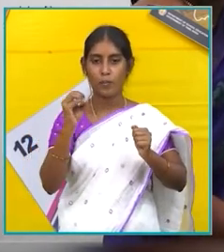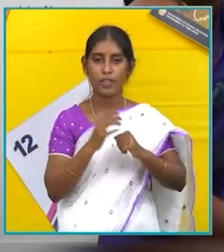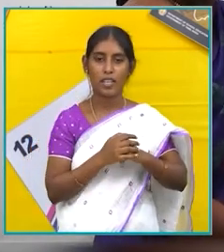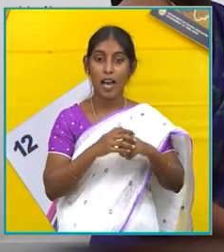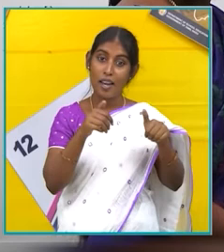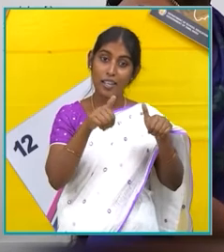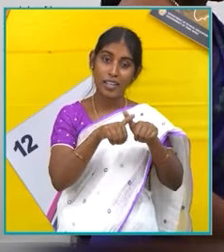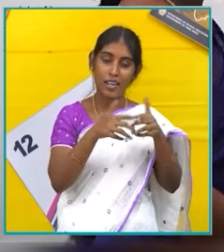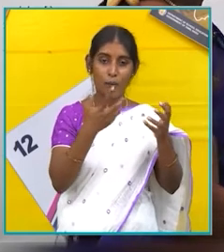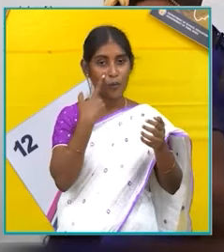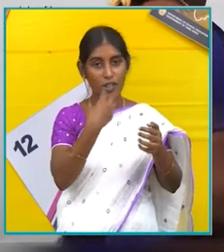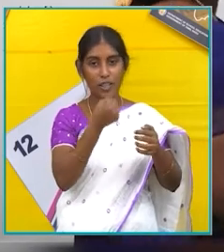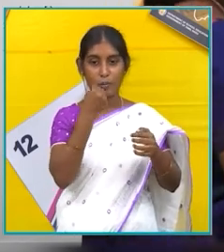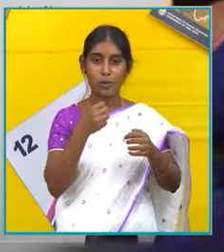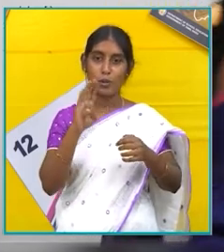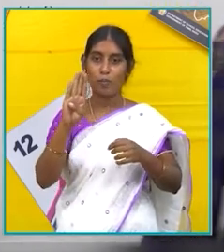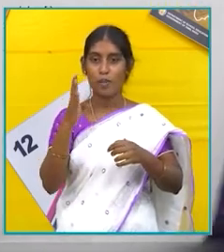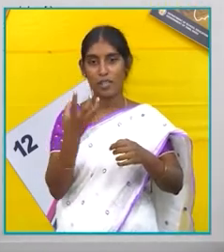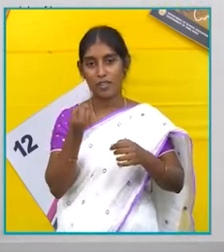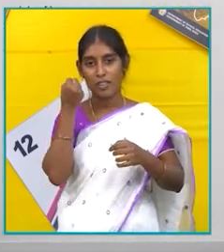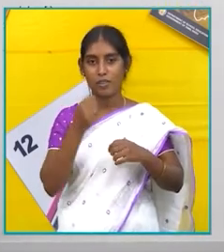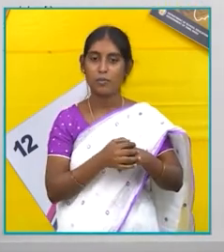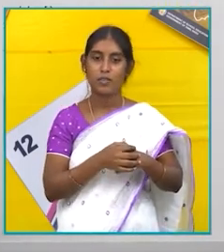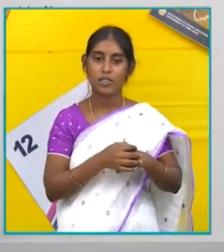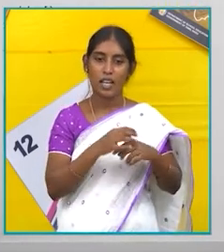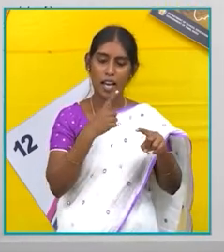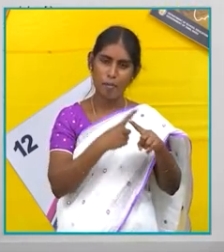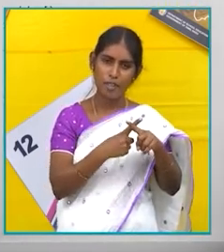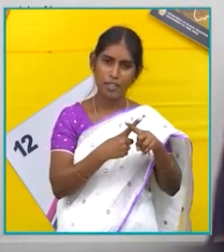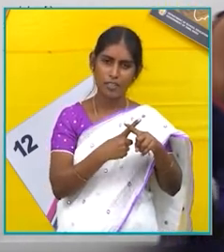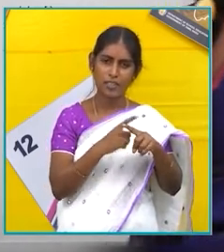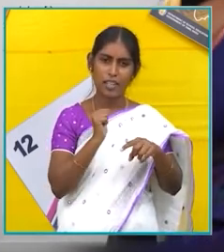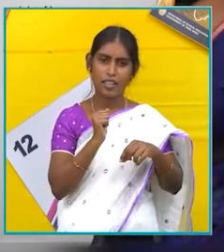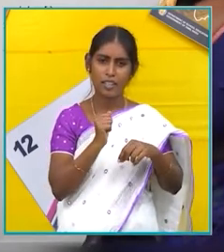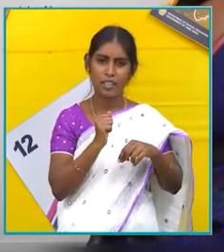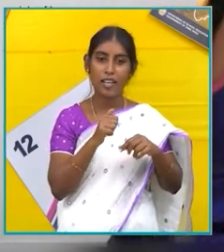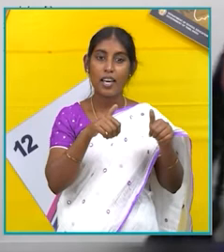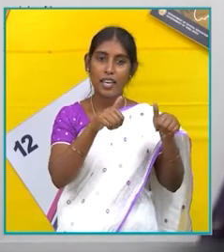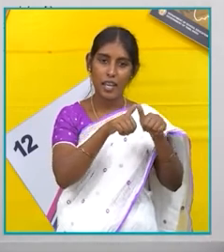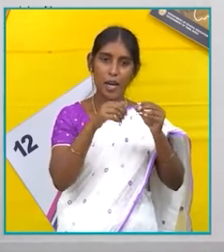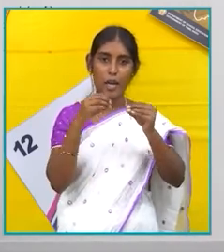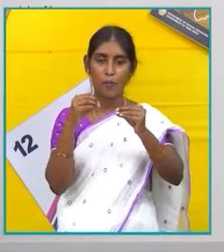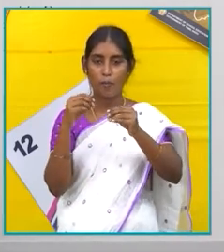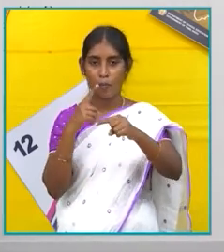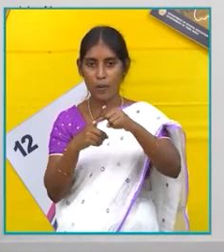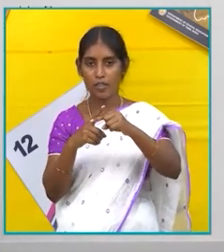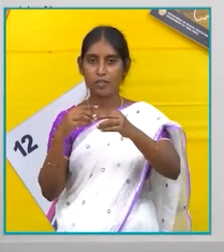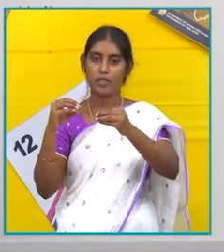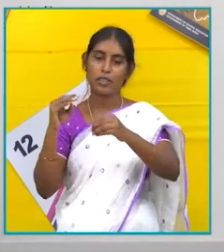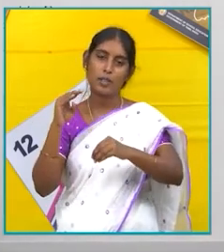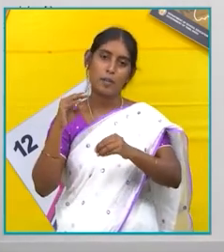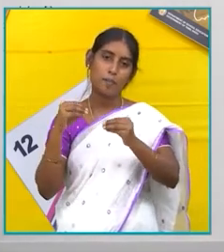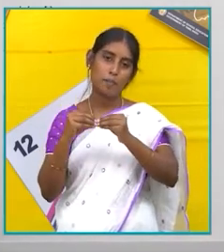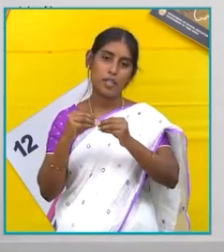பியும் கிடச்சிருச்சா. இதை வச்சு நம்ம என்ன கண்டுபிடிச்சிடலாம், எக்ஸ் கண்டுபிடிச்சிடலாம். எக்ஸுங்கிறது என்ன, ஏ ப்ளஸ் பி. நம்ம எக்ஸை தான் ரெண்டாக